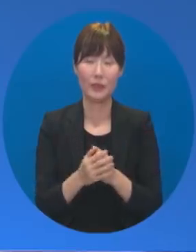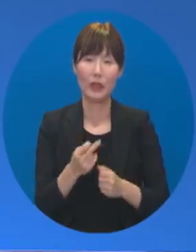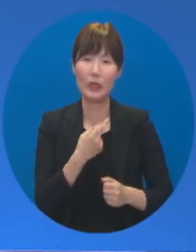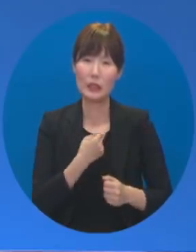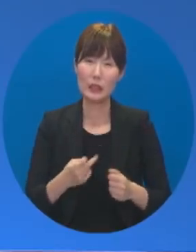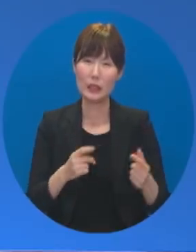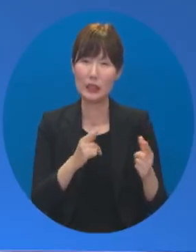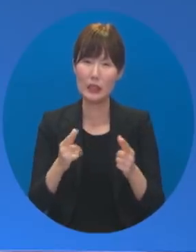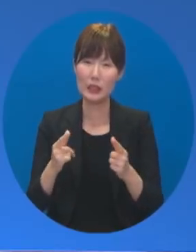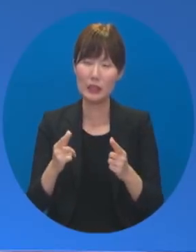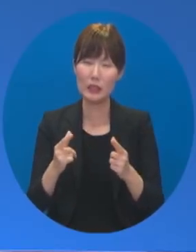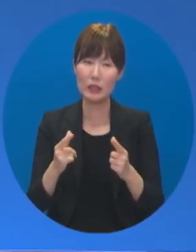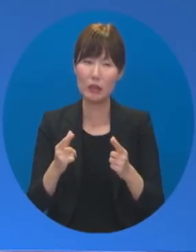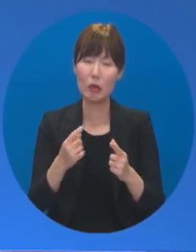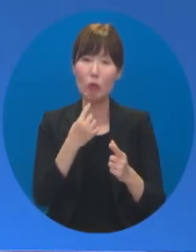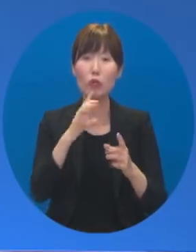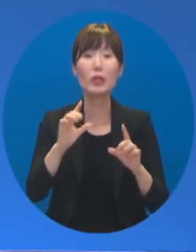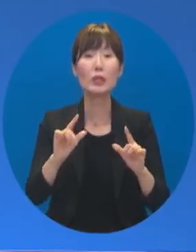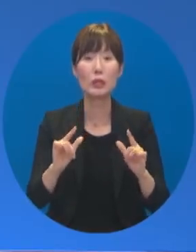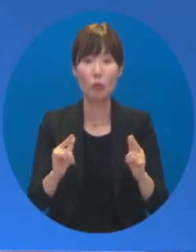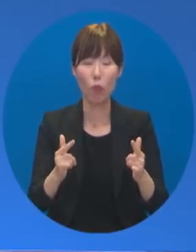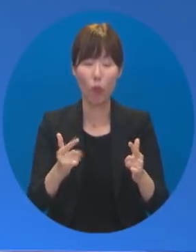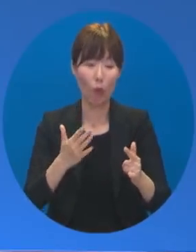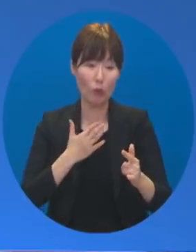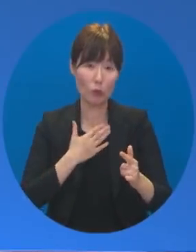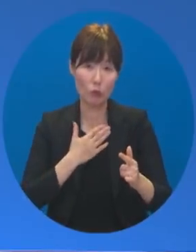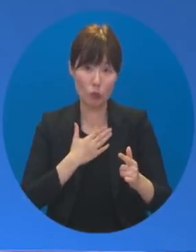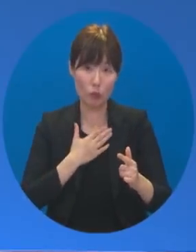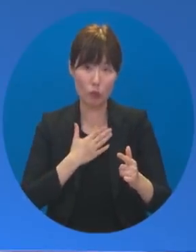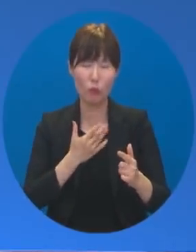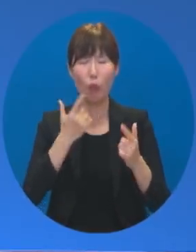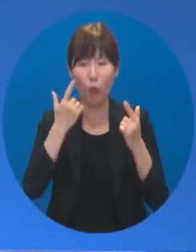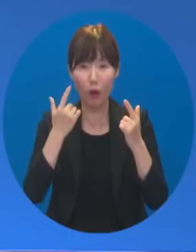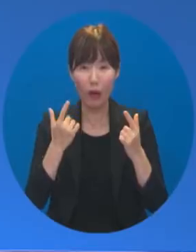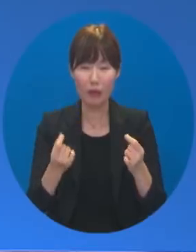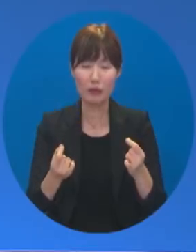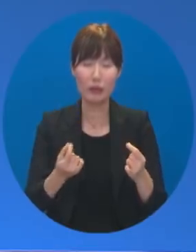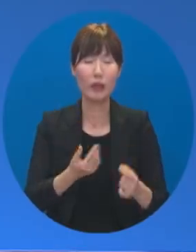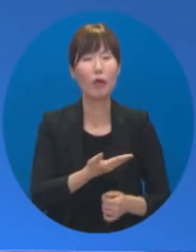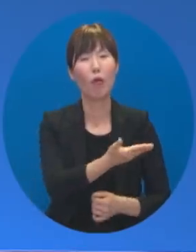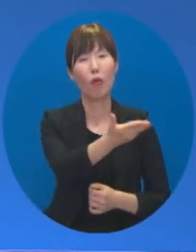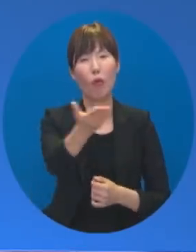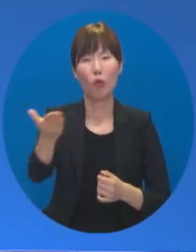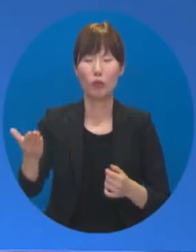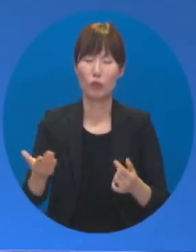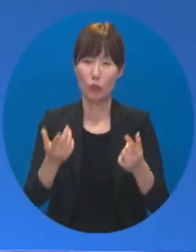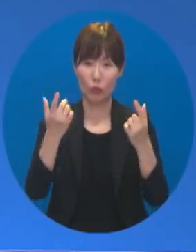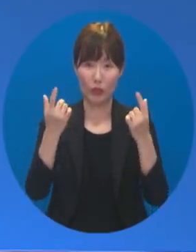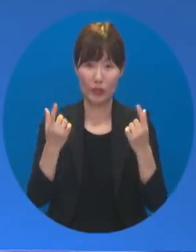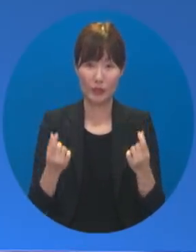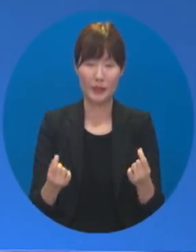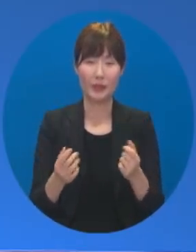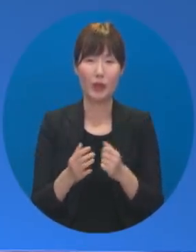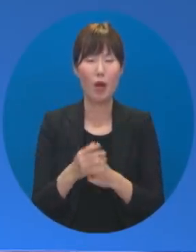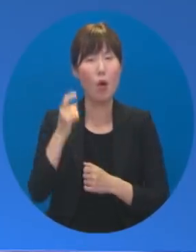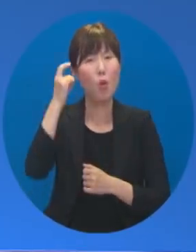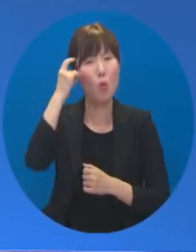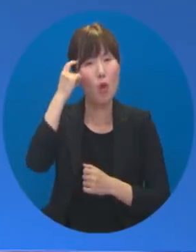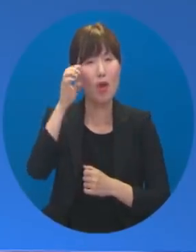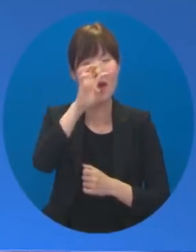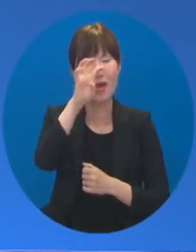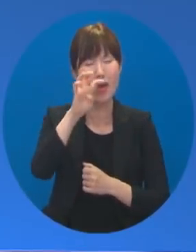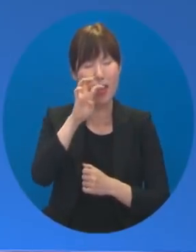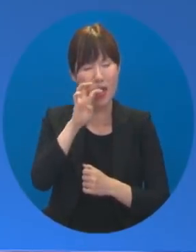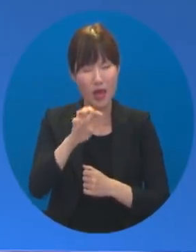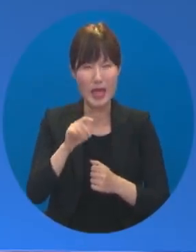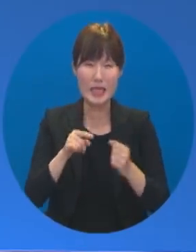제자들만이 아니고 사실 저도 그렇지만 또 여러분들도 그러실 겁니다. 왜 그럴까?